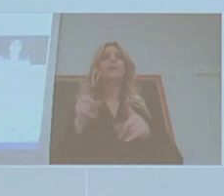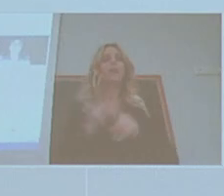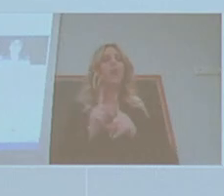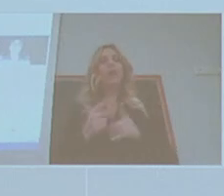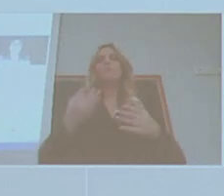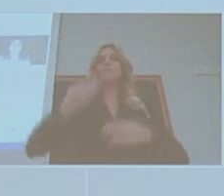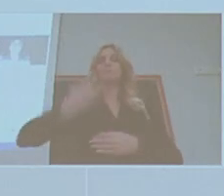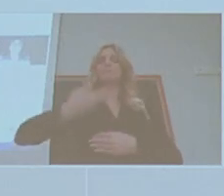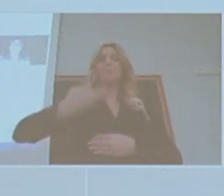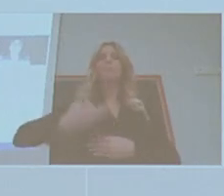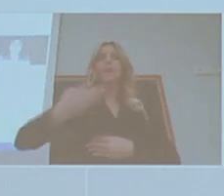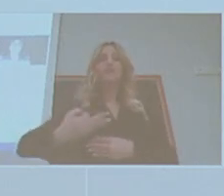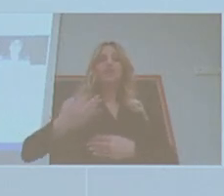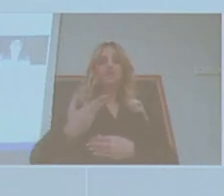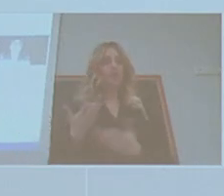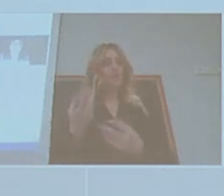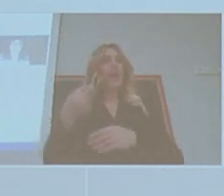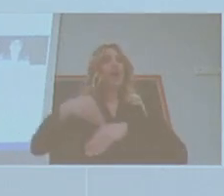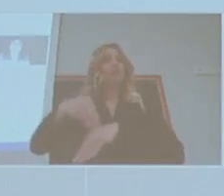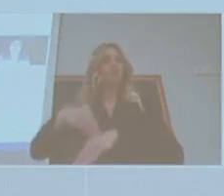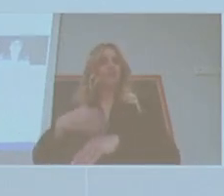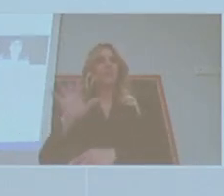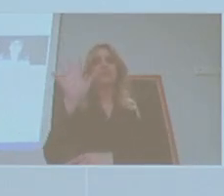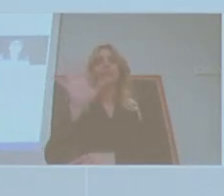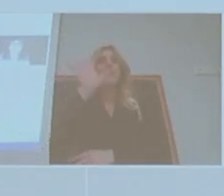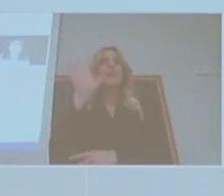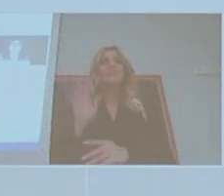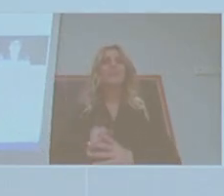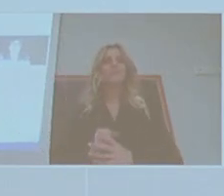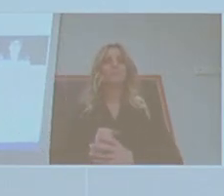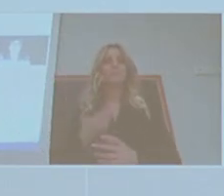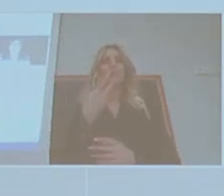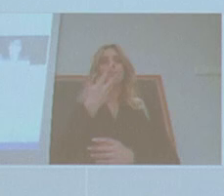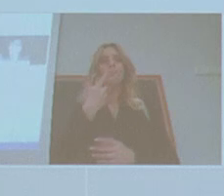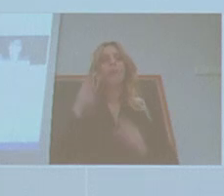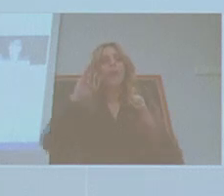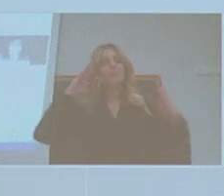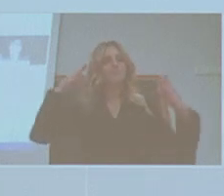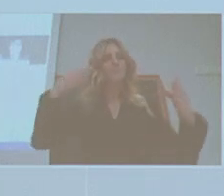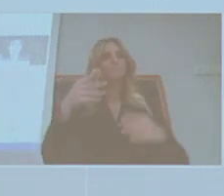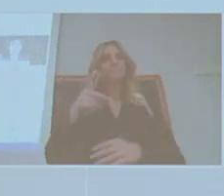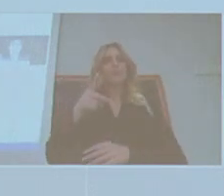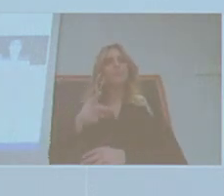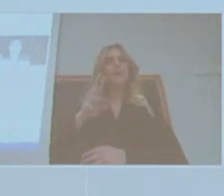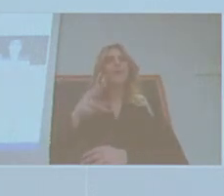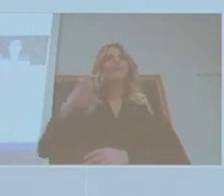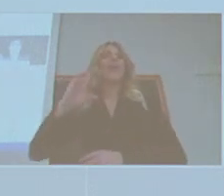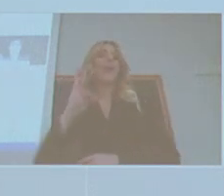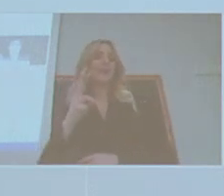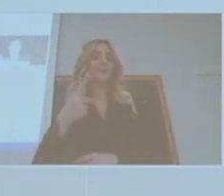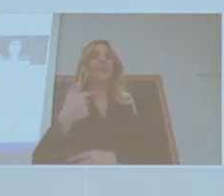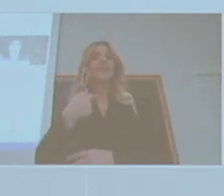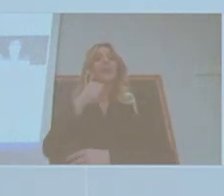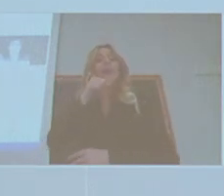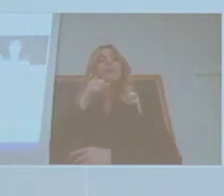degli aggiornamenti più attuali, quali ad esempio la predisposizione e l'attuazione del PNRR